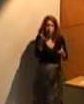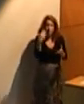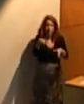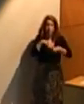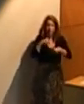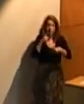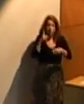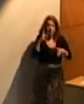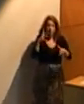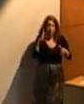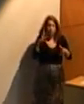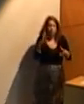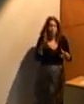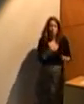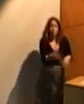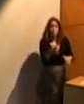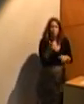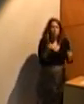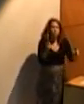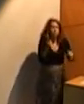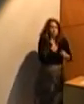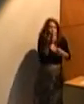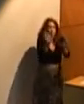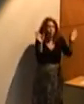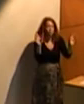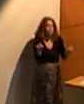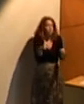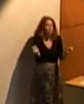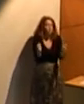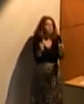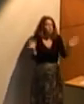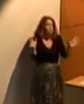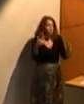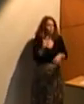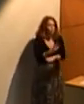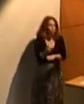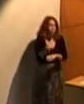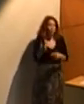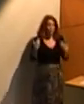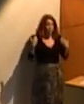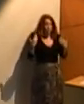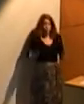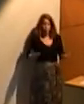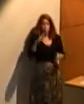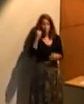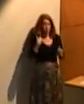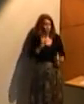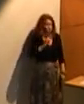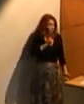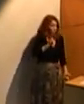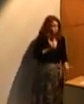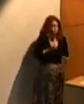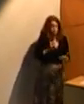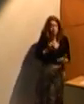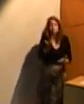dirais que c'est vertigineux se montrent dangereux parce qu'effectivement bout d'un moment je ne suis plus que je suis dans ma vulnérabilité et dans mes défauts dans mon l'imperfection